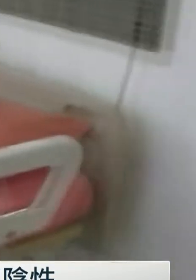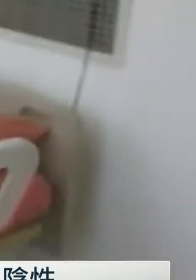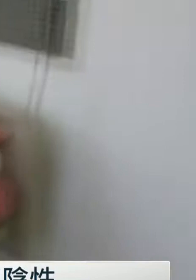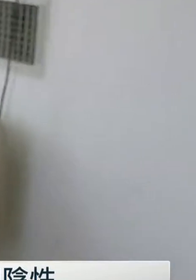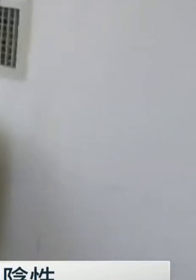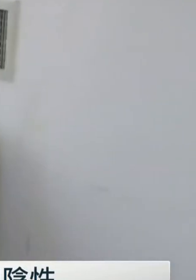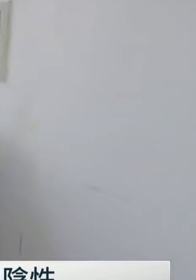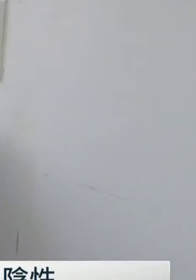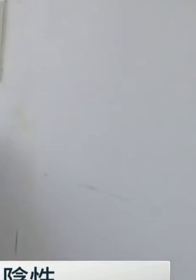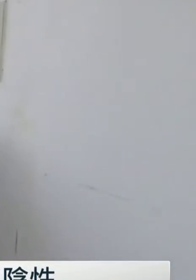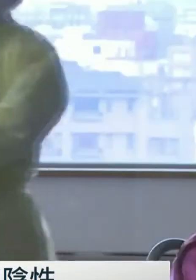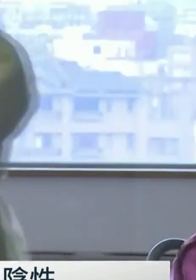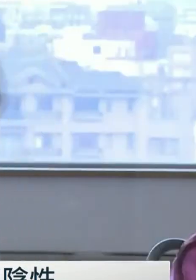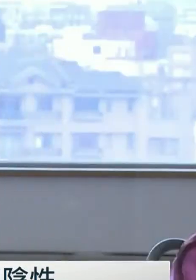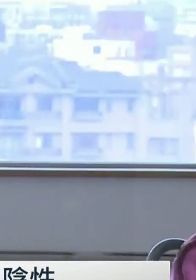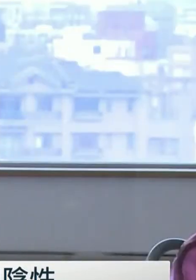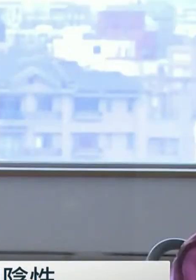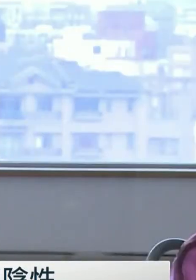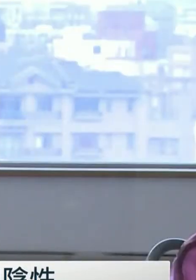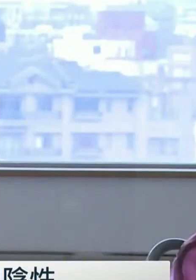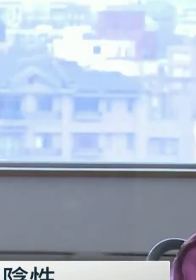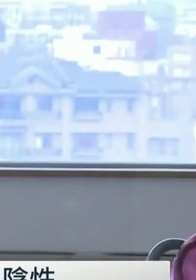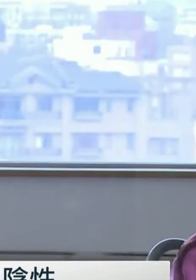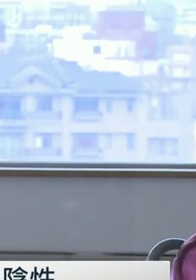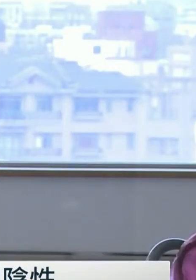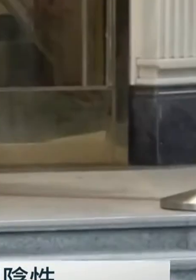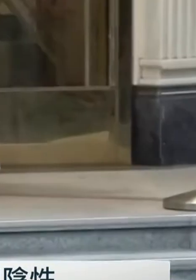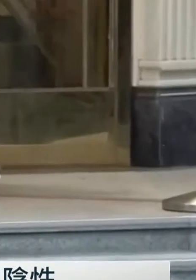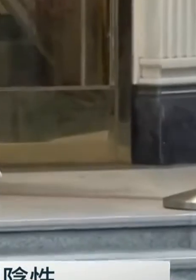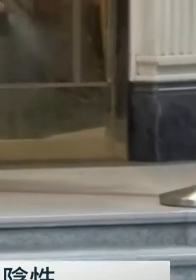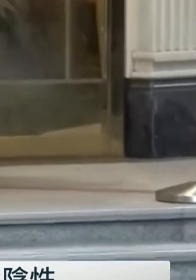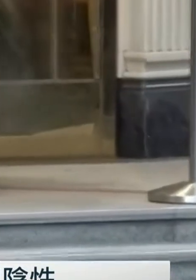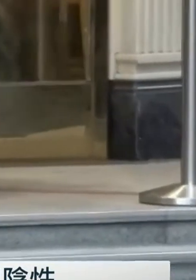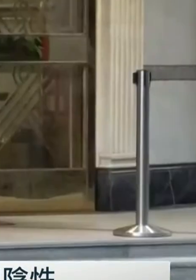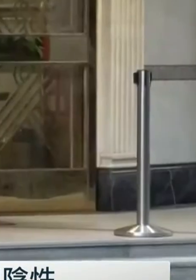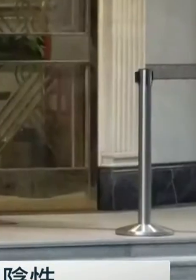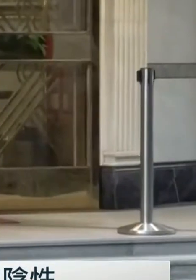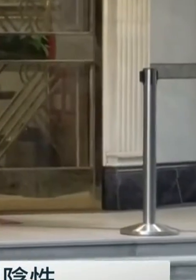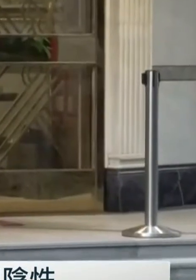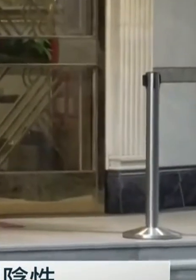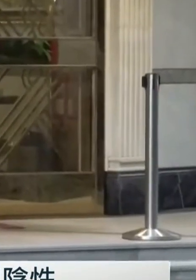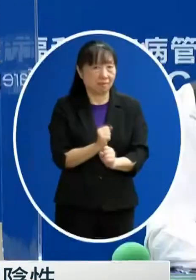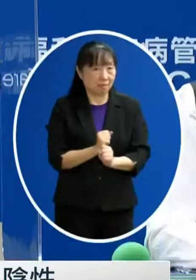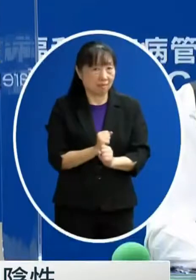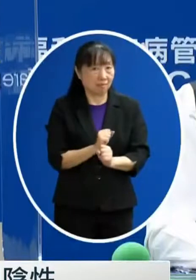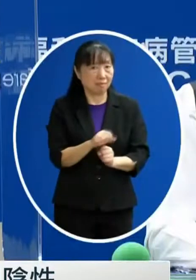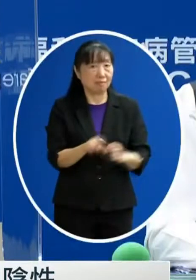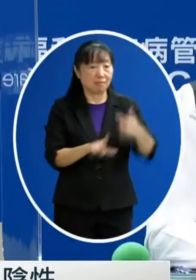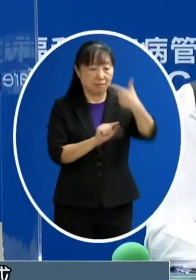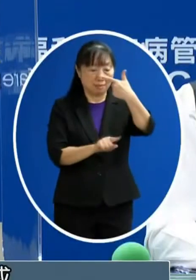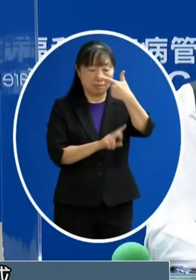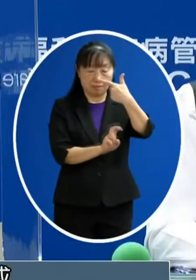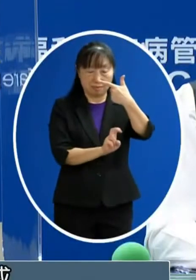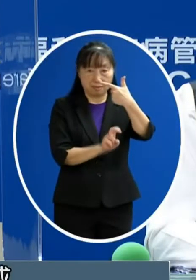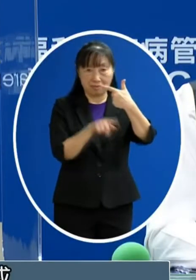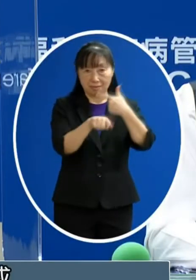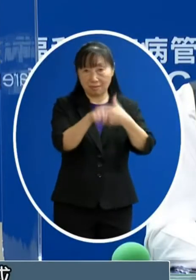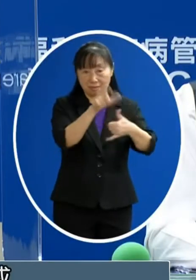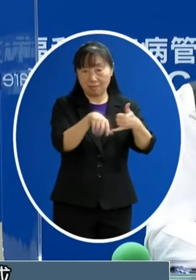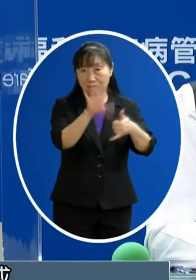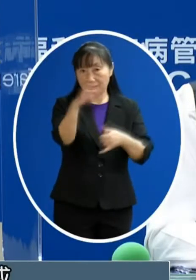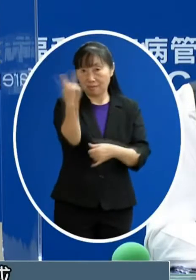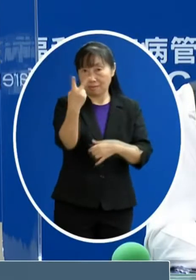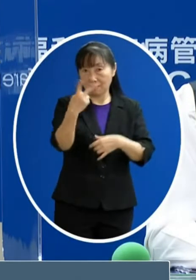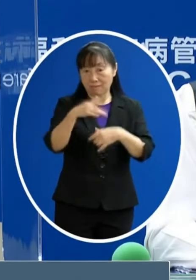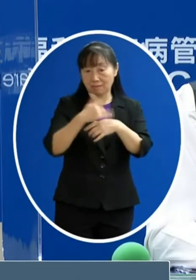距离接触时，28号 PCR 检测结果出炉，中央宣布都呈现阴性。 6月20号个案有两位